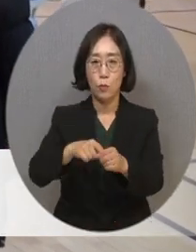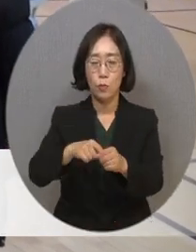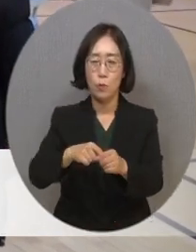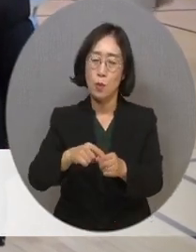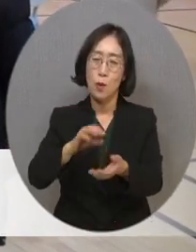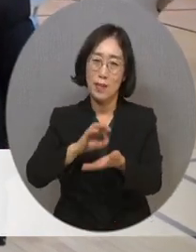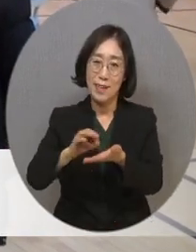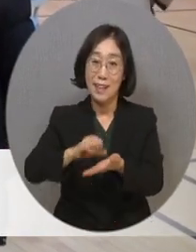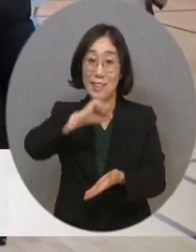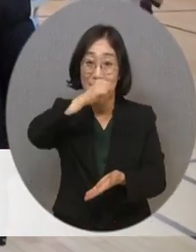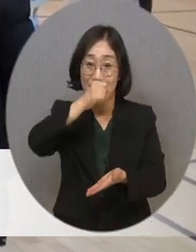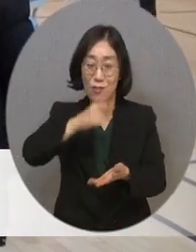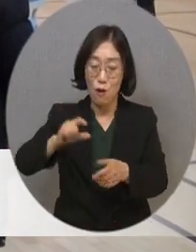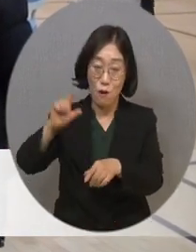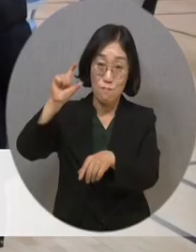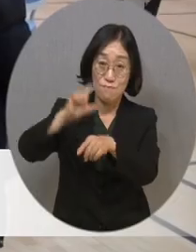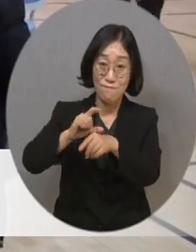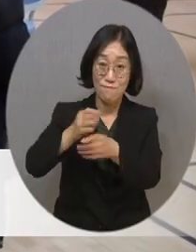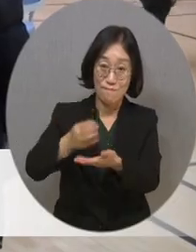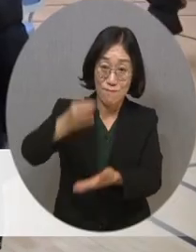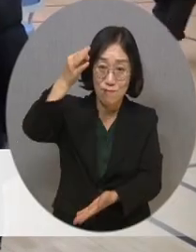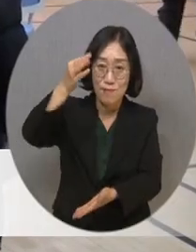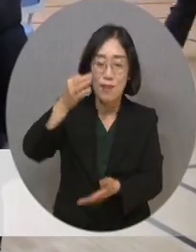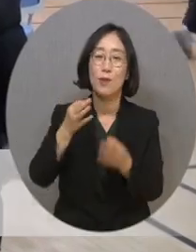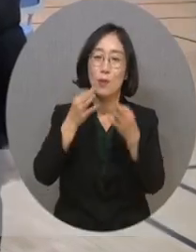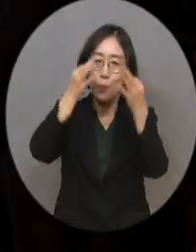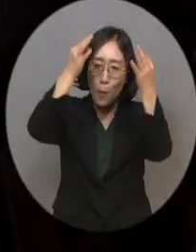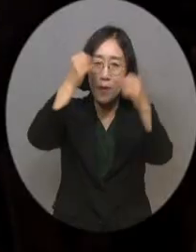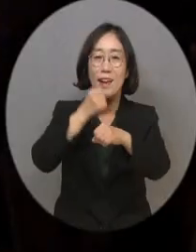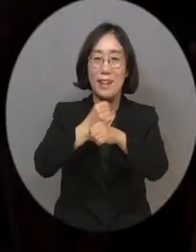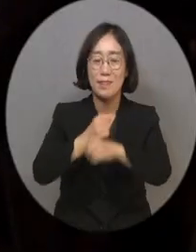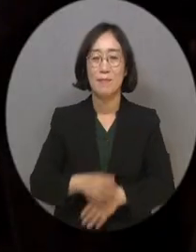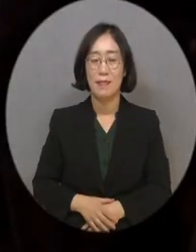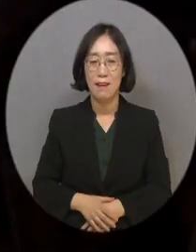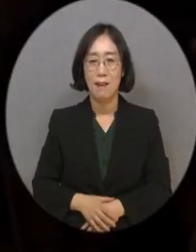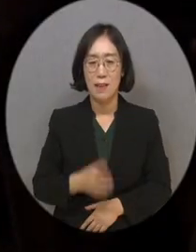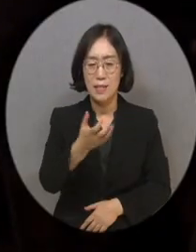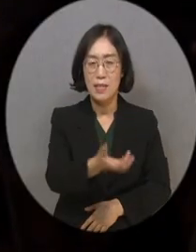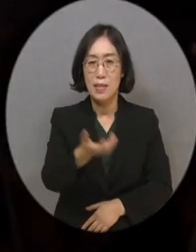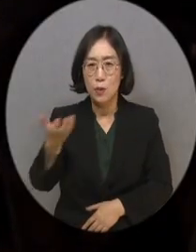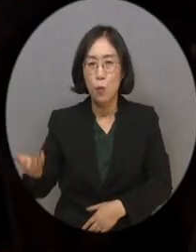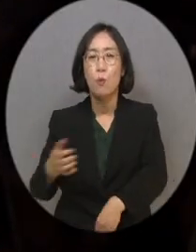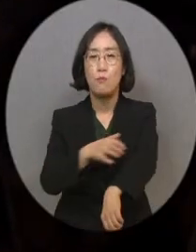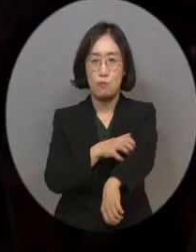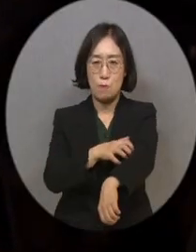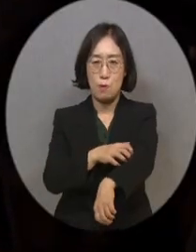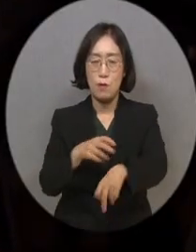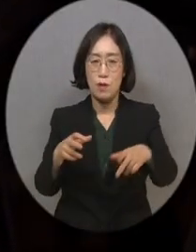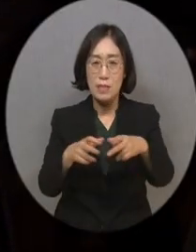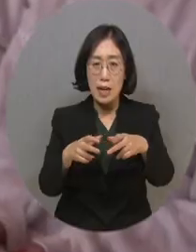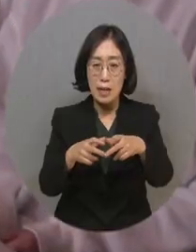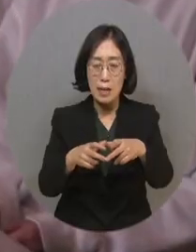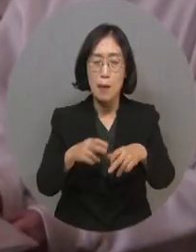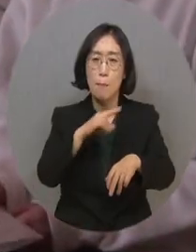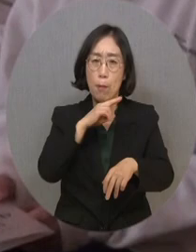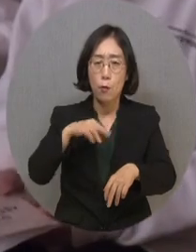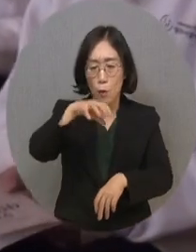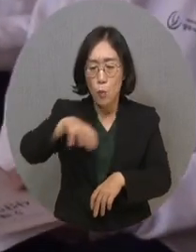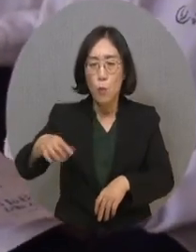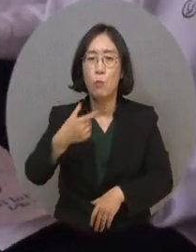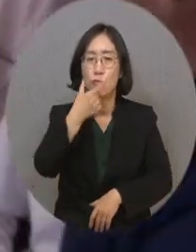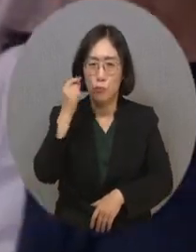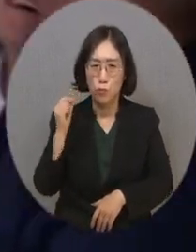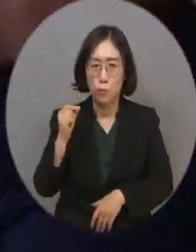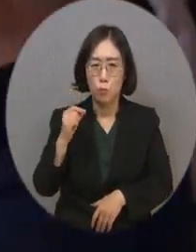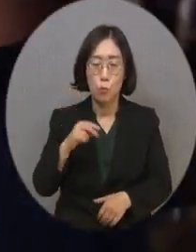더 확보가 될 수 있도록 더욱더 노력을 하도록 하겠습니다. 이동 불편, 장애 편의 장소 부족, 정보 부족